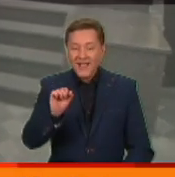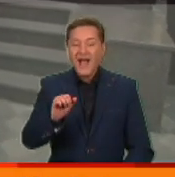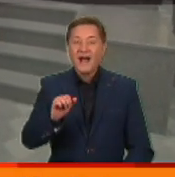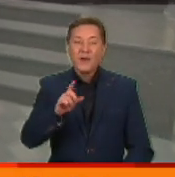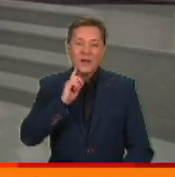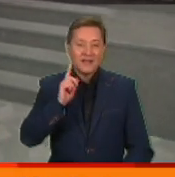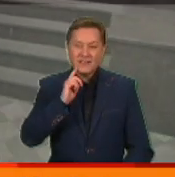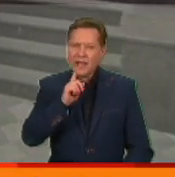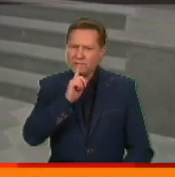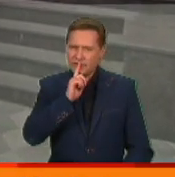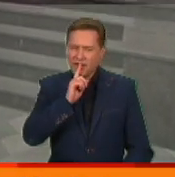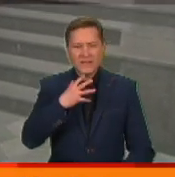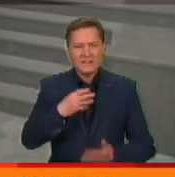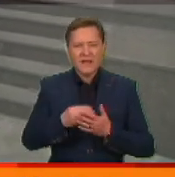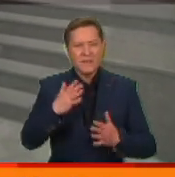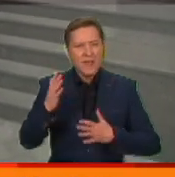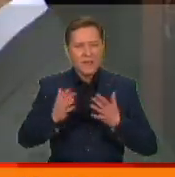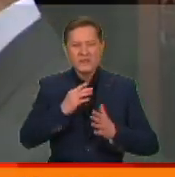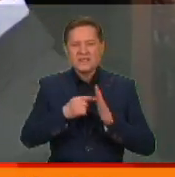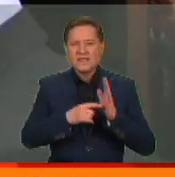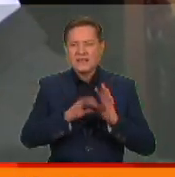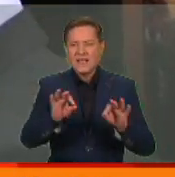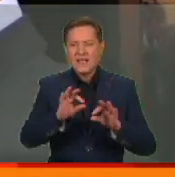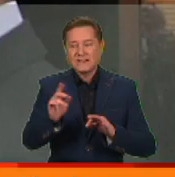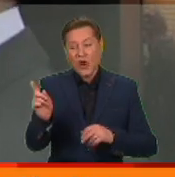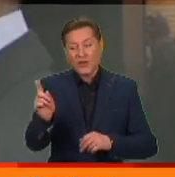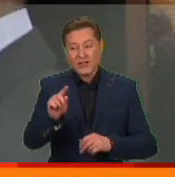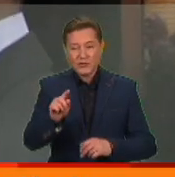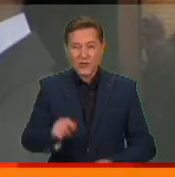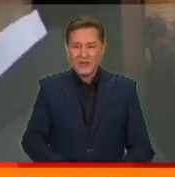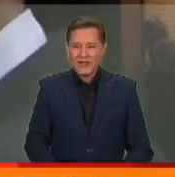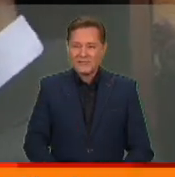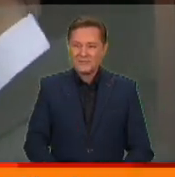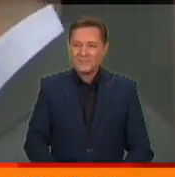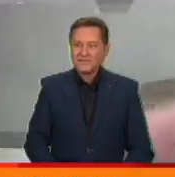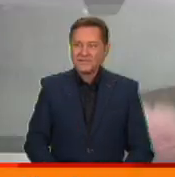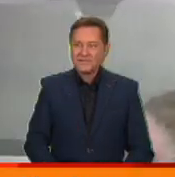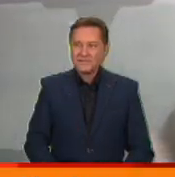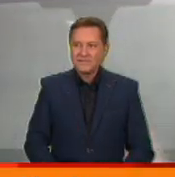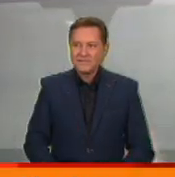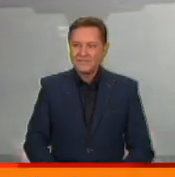натомість не ховірки. Своїми емоціями і переживаннями діляться одне з одним.